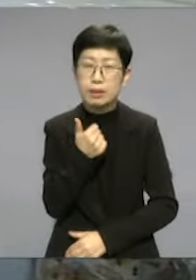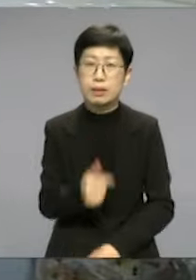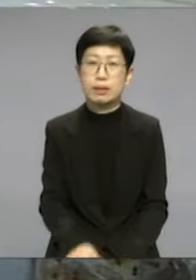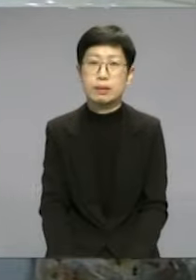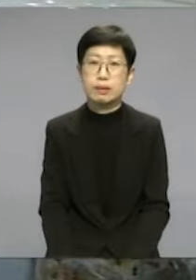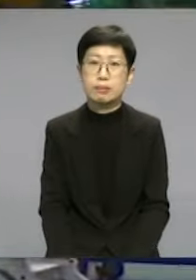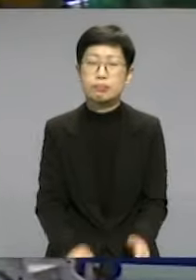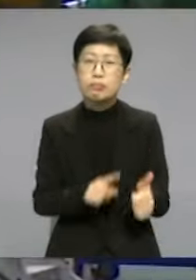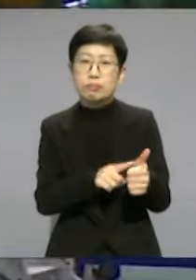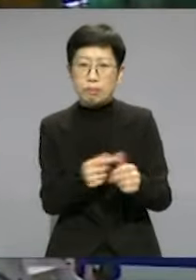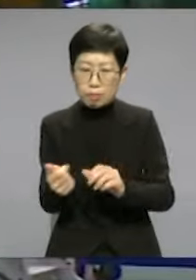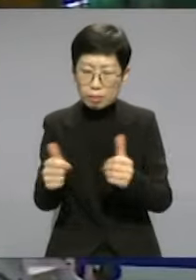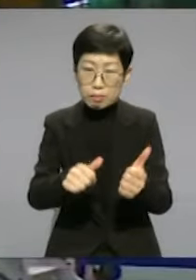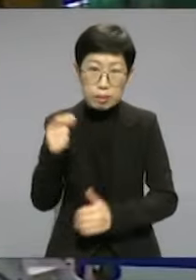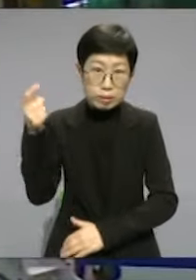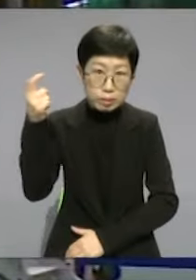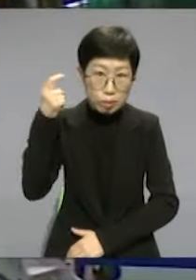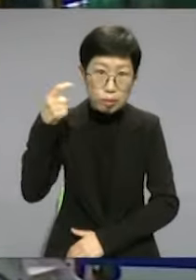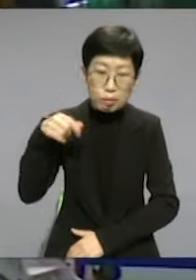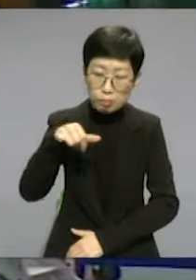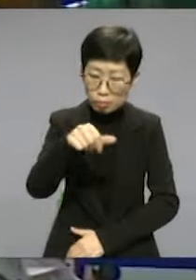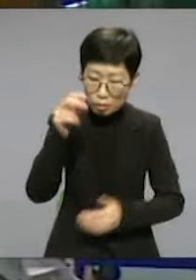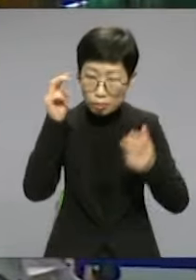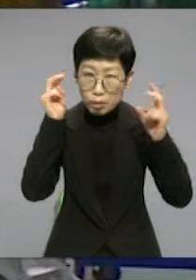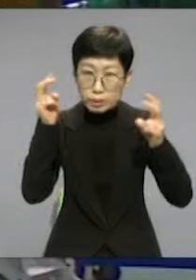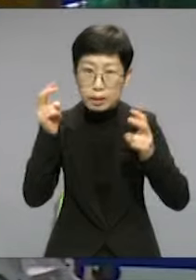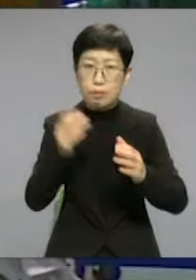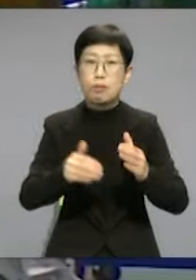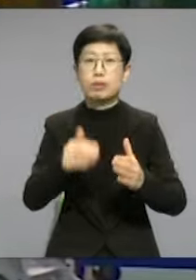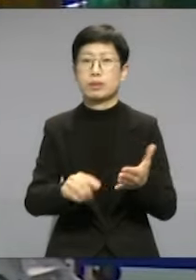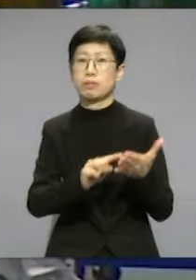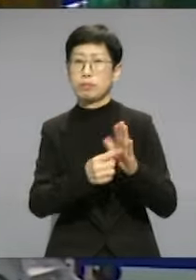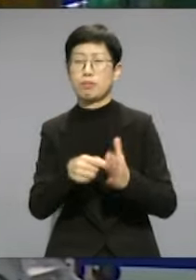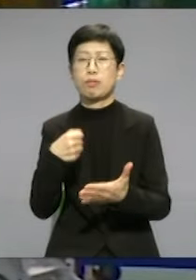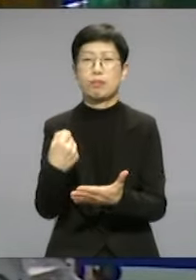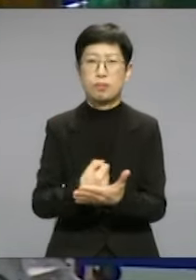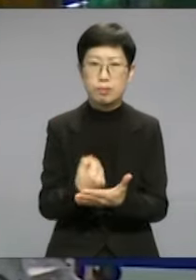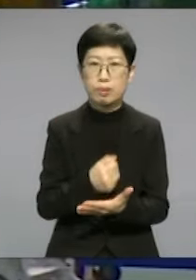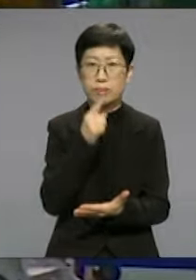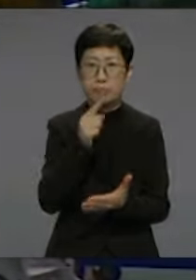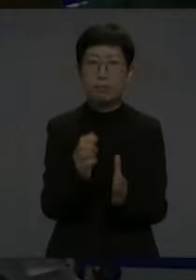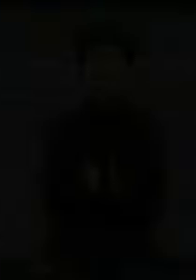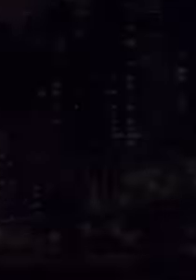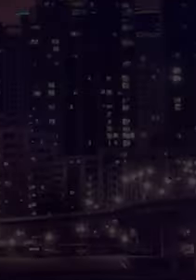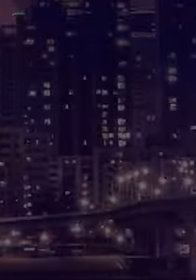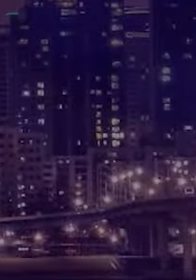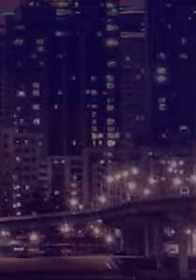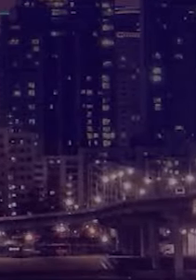바넷의 사망 소식에 보잉은 공식 성명을 내고 그를 추모했습니다.